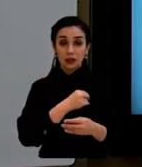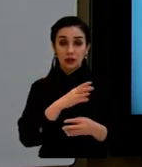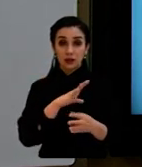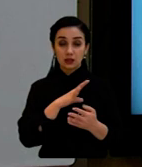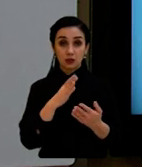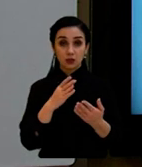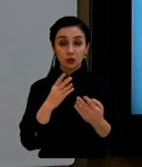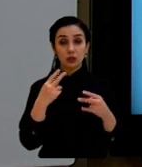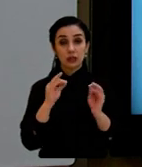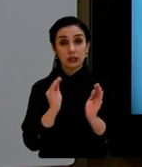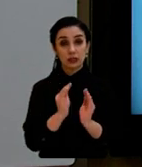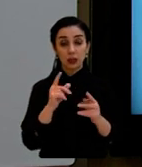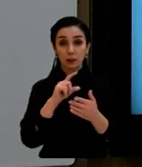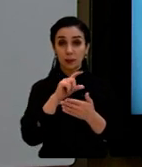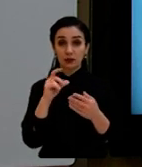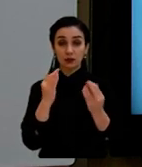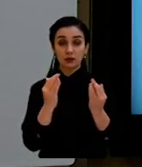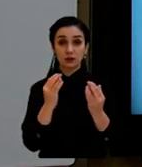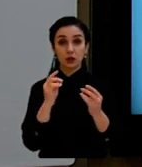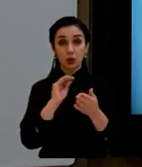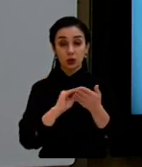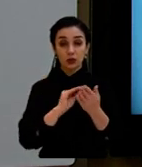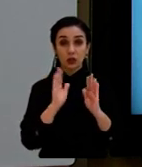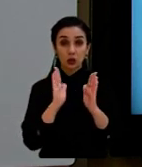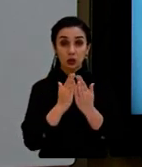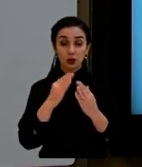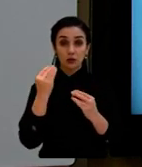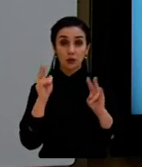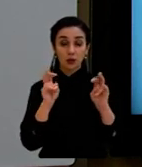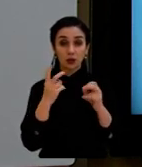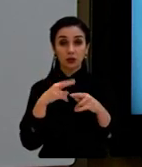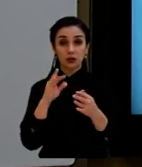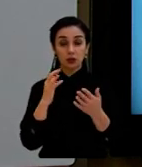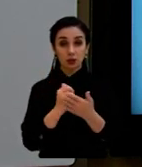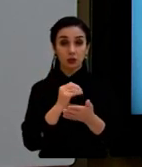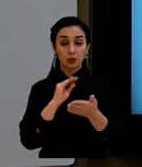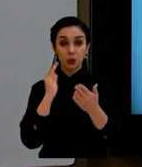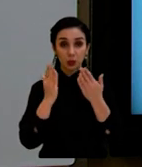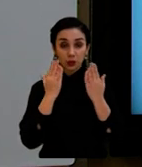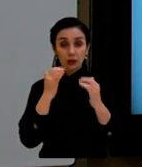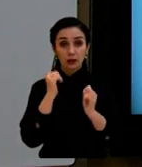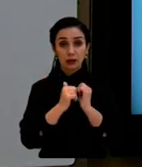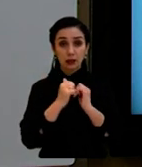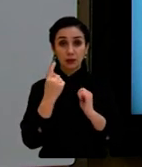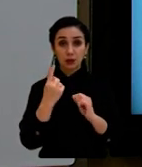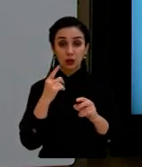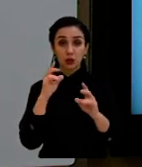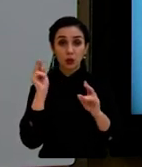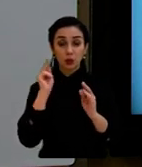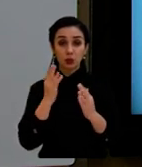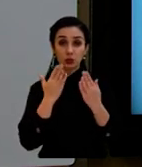yozing. Ikkinchisi, kitob haqidagi maqollardan topib o'qing. Albatta, har bir o'quvchi